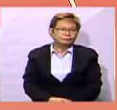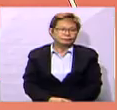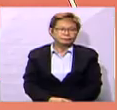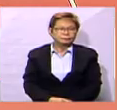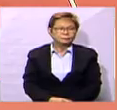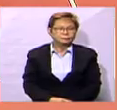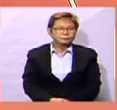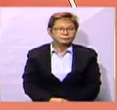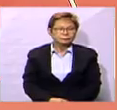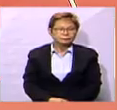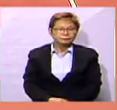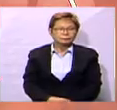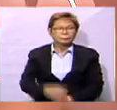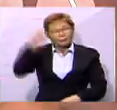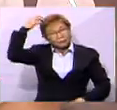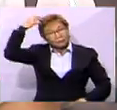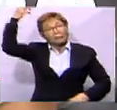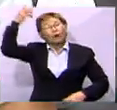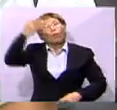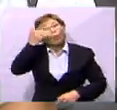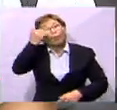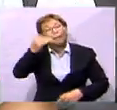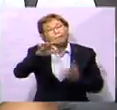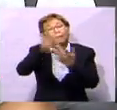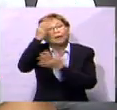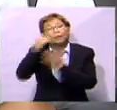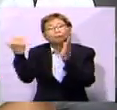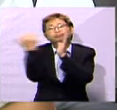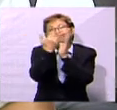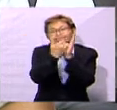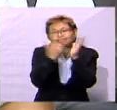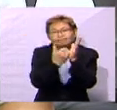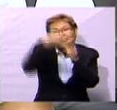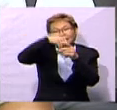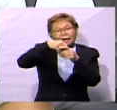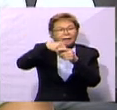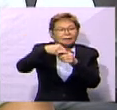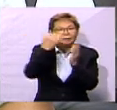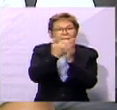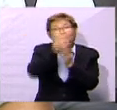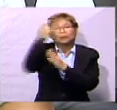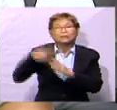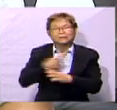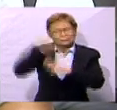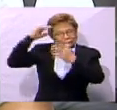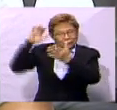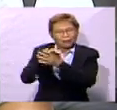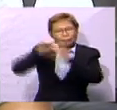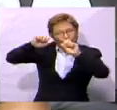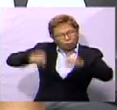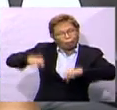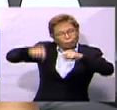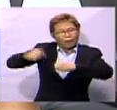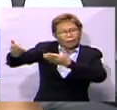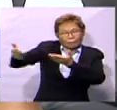depan a sepak takra ni kerana kita Yakin yang dia boleh a